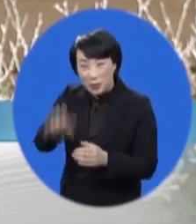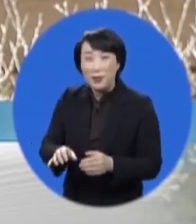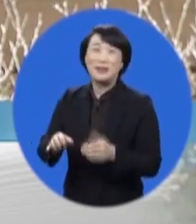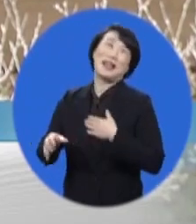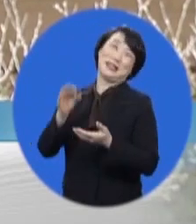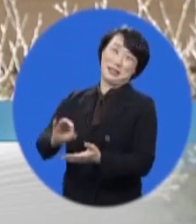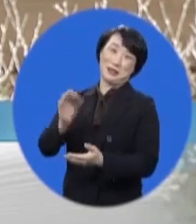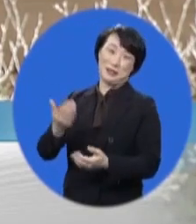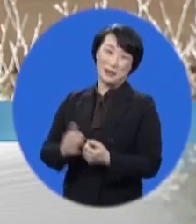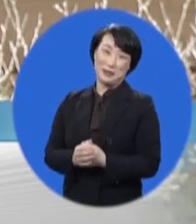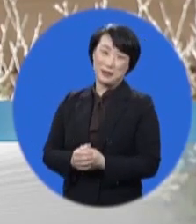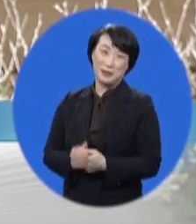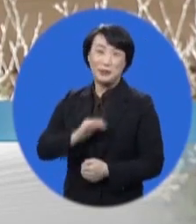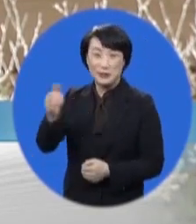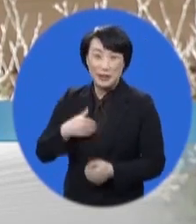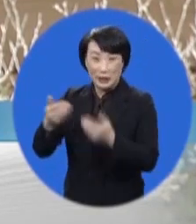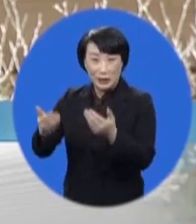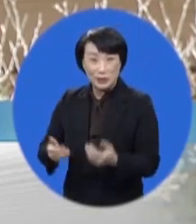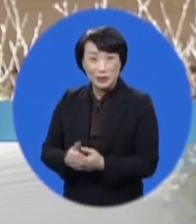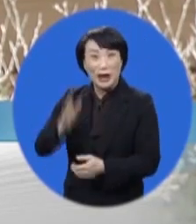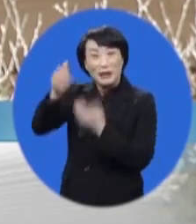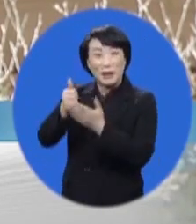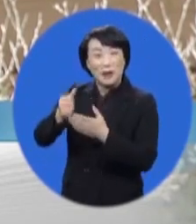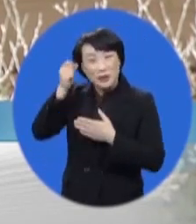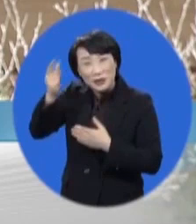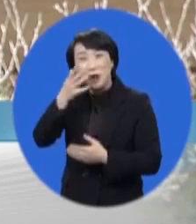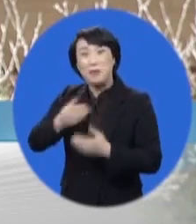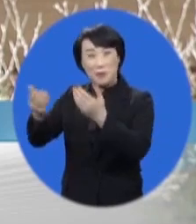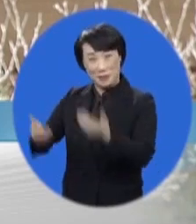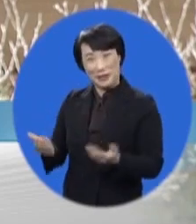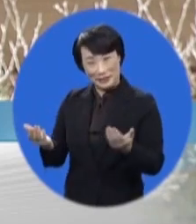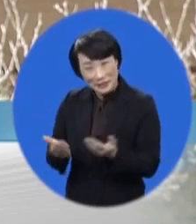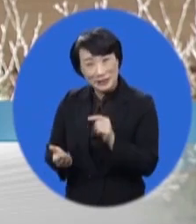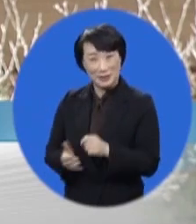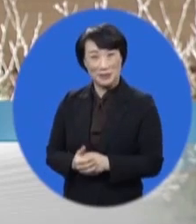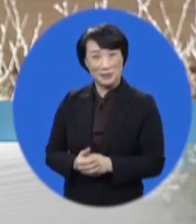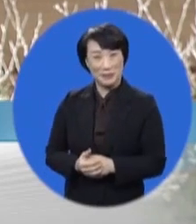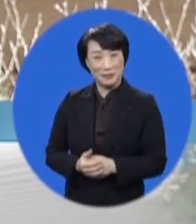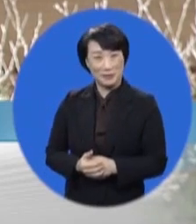미션이요, 우리에게 준 하나님의 위대한 축복이라 이 말입니다.